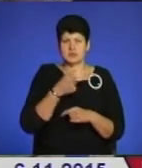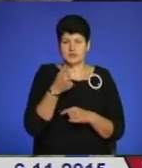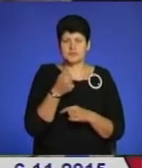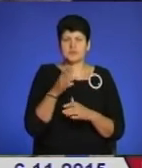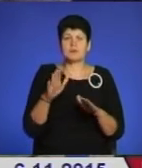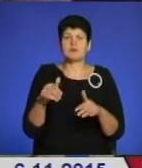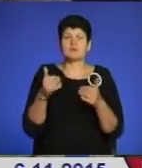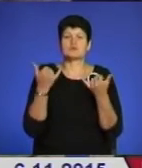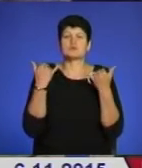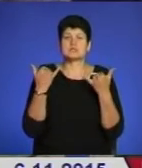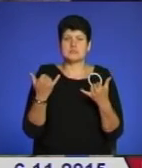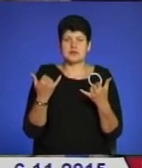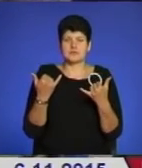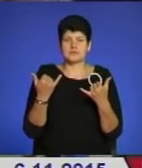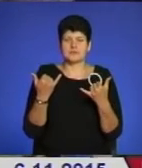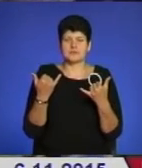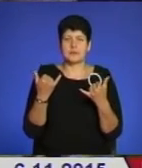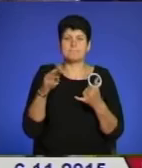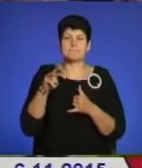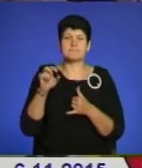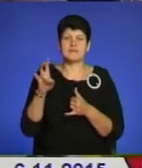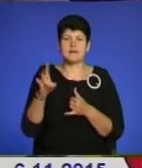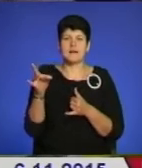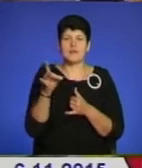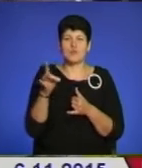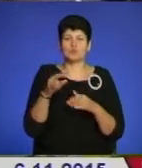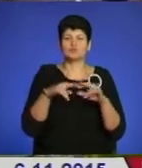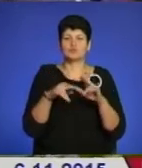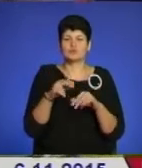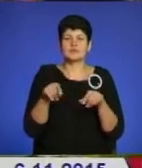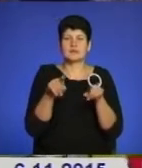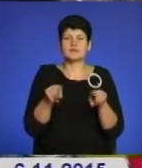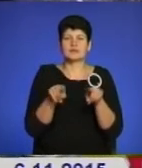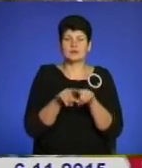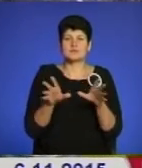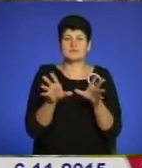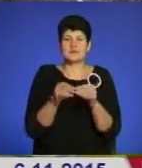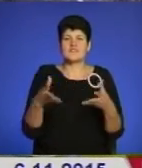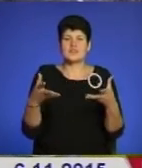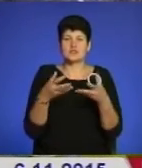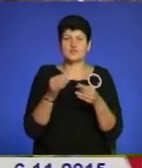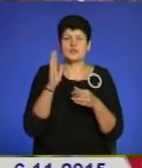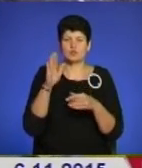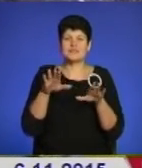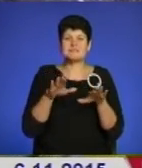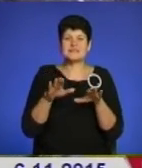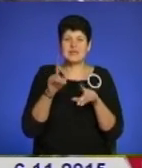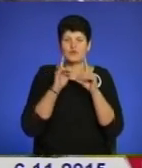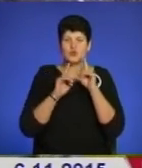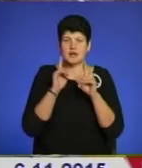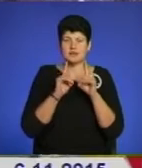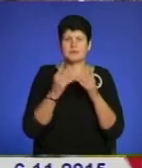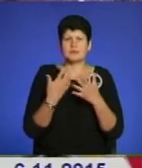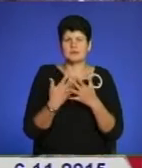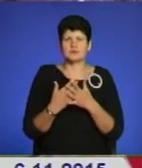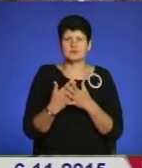Подаємо зараз Мінрегіонбуд, практично там теж співфінансування буде і з місцевої ради, десь орієнтовно,